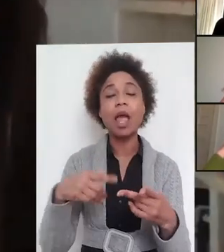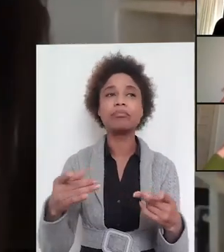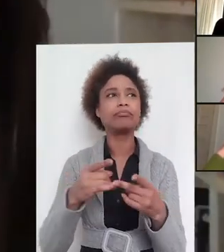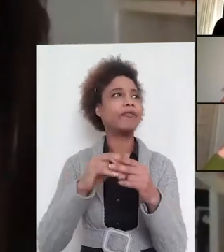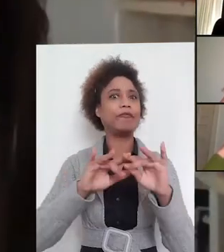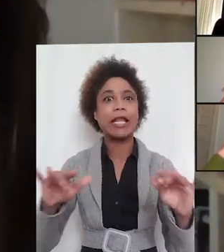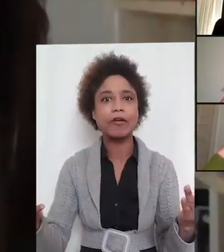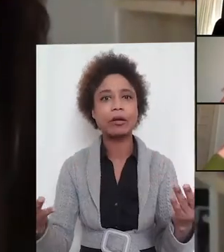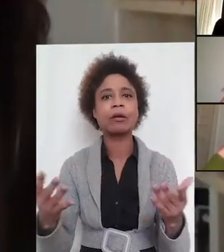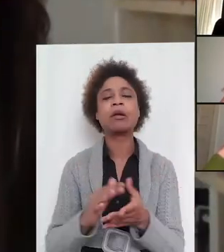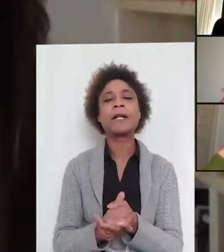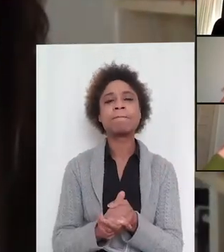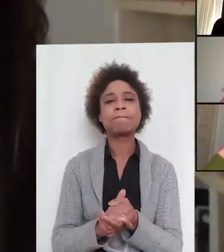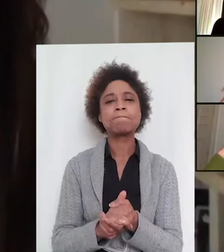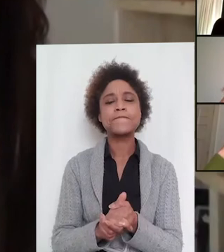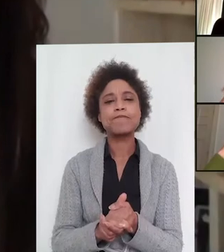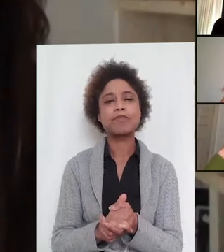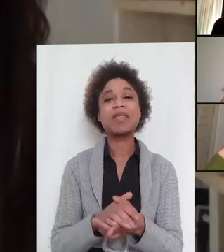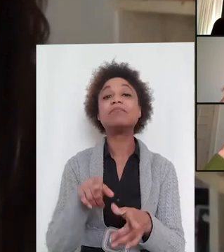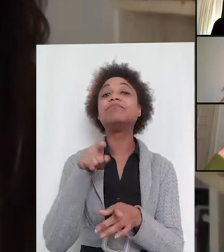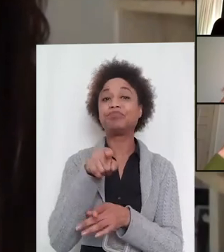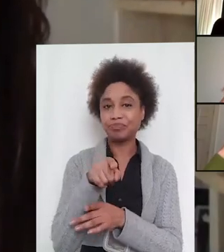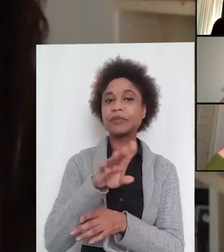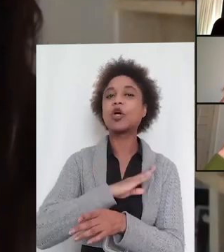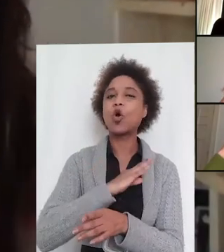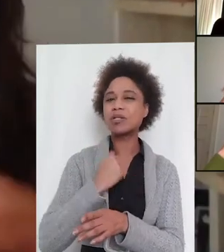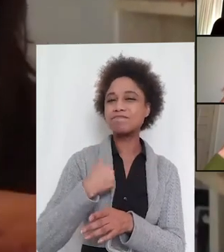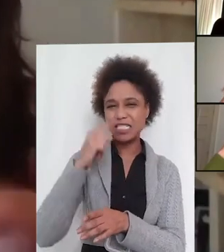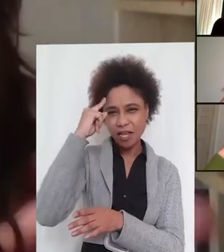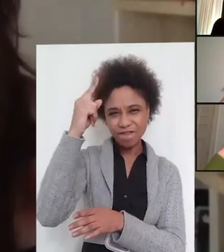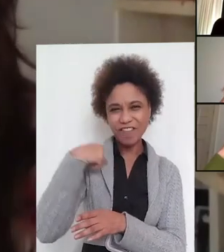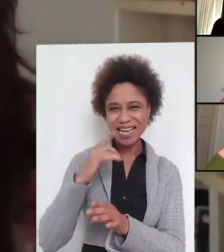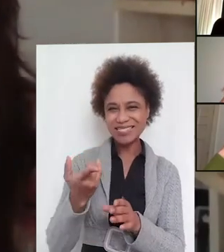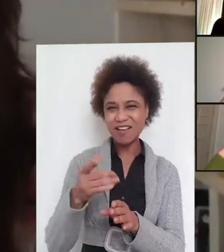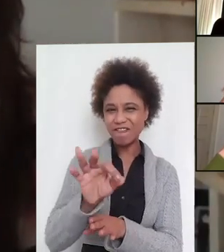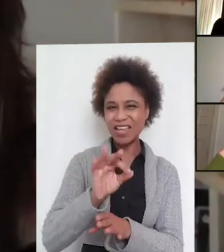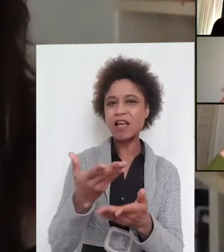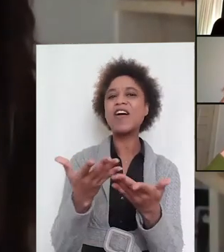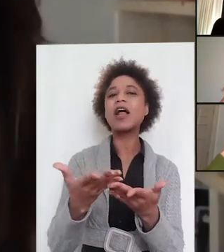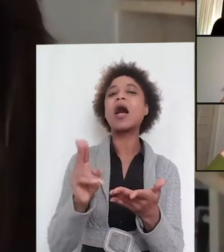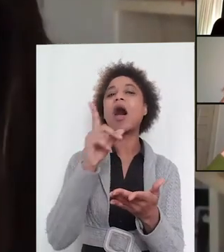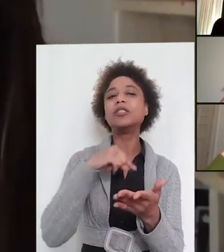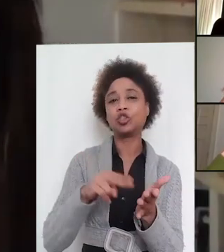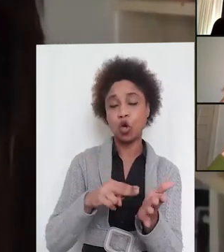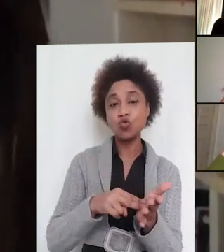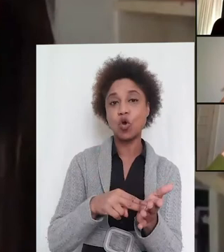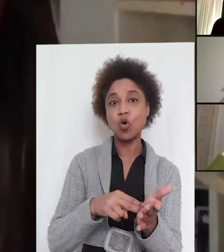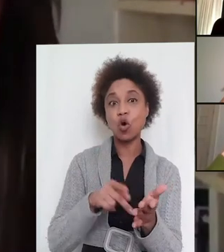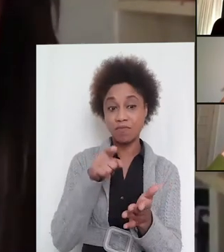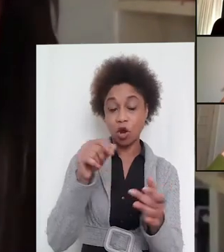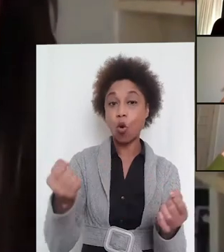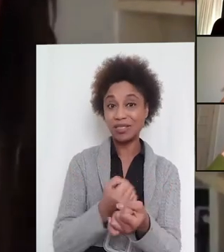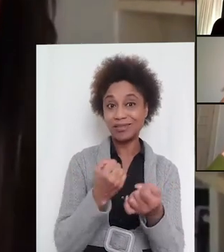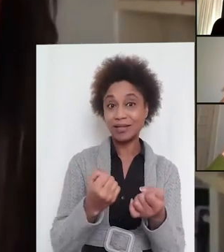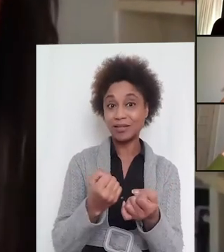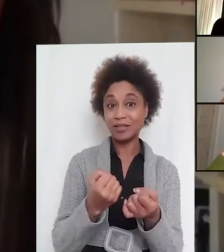whatever. En daar dus ook dat die mensen ook weten waar kunnen ze het vinden als ze iets nodig hebben bij jouw